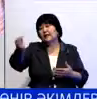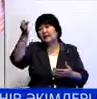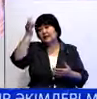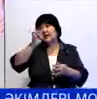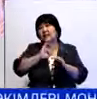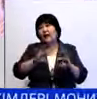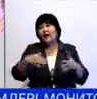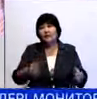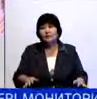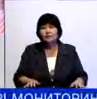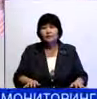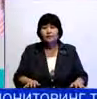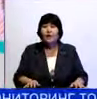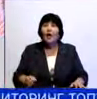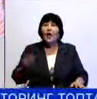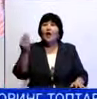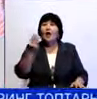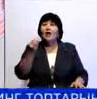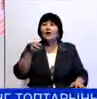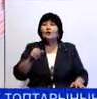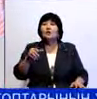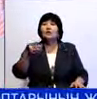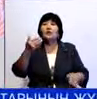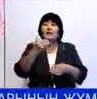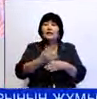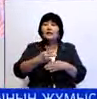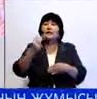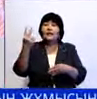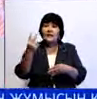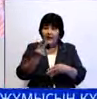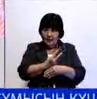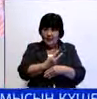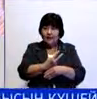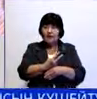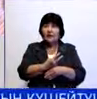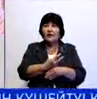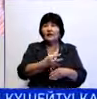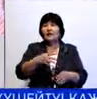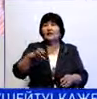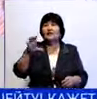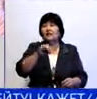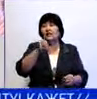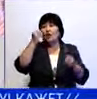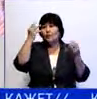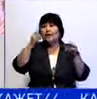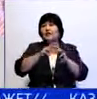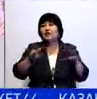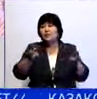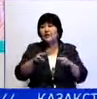айтты. Шайтұрсынның кезінде театр екі рет СССР мәдениет министрлігі